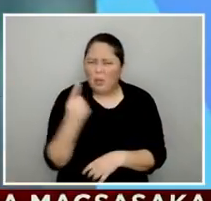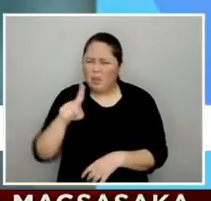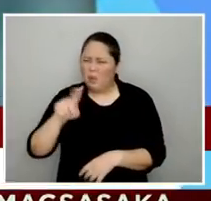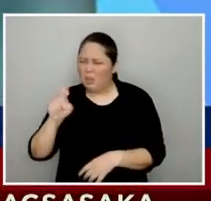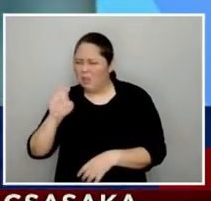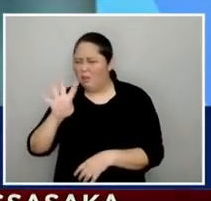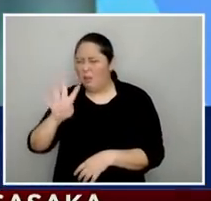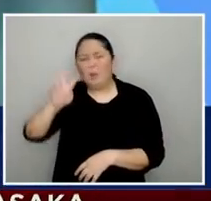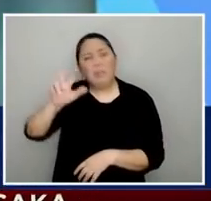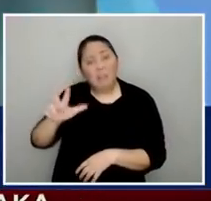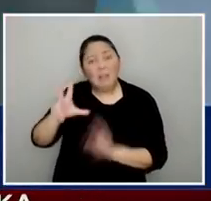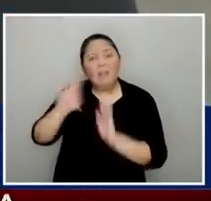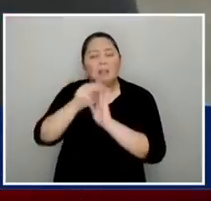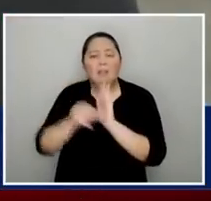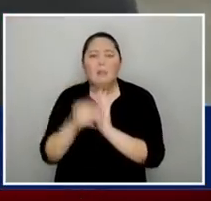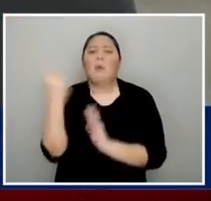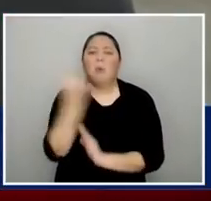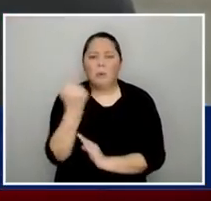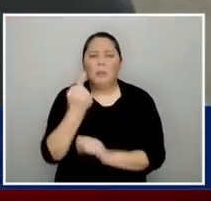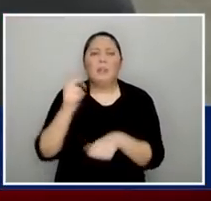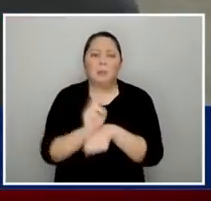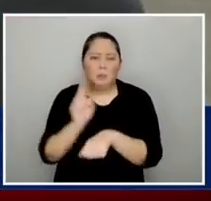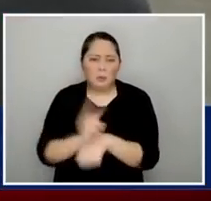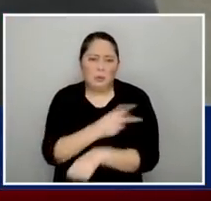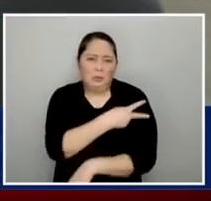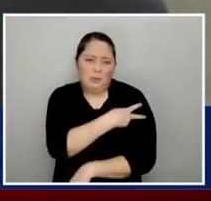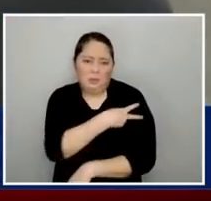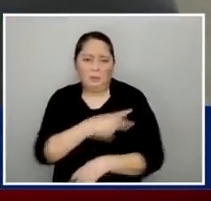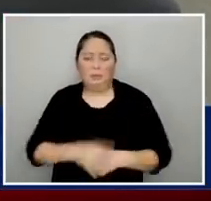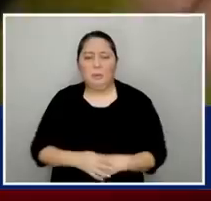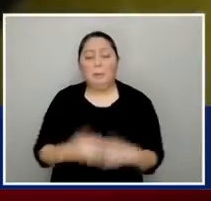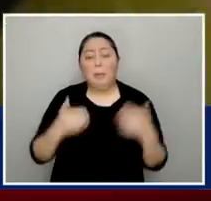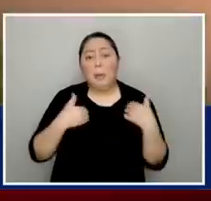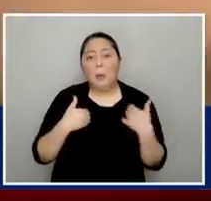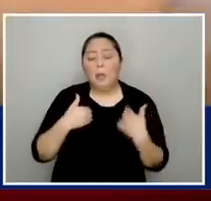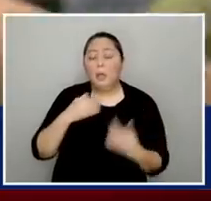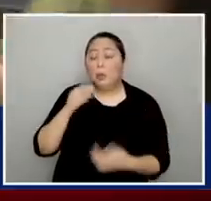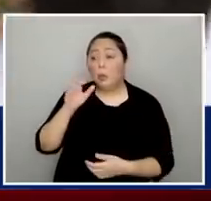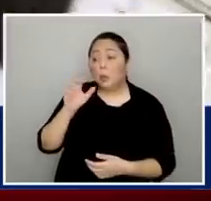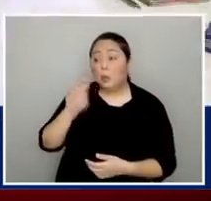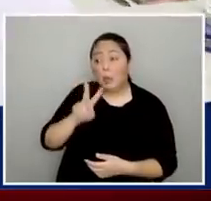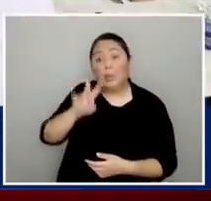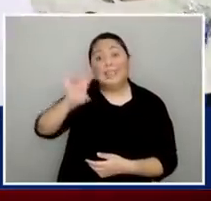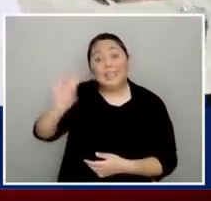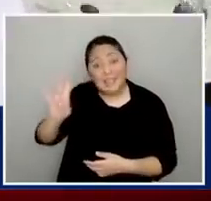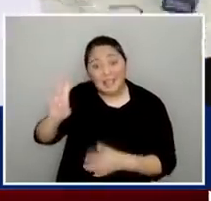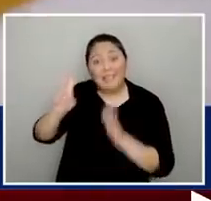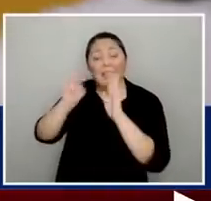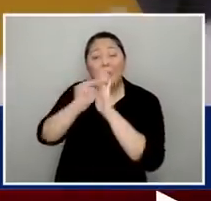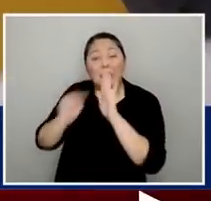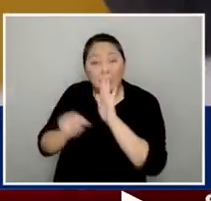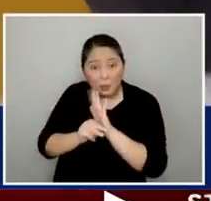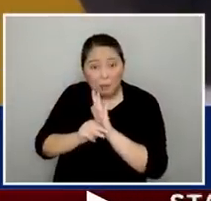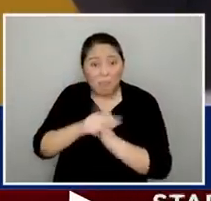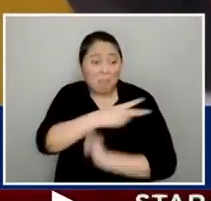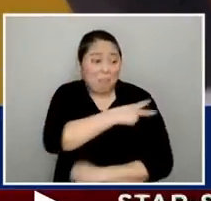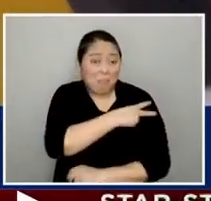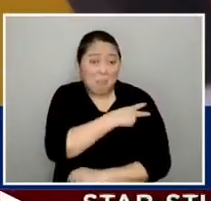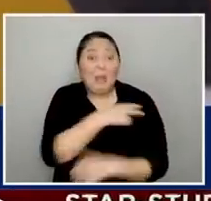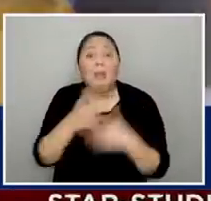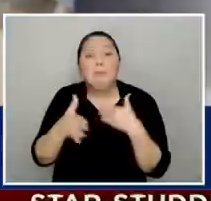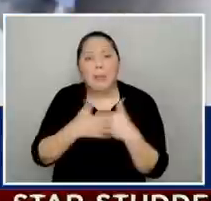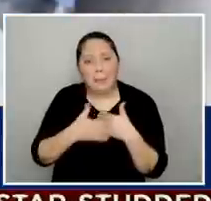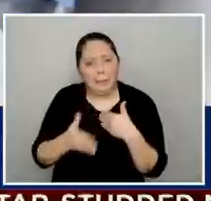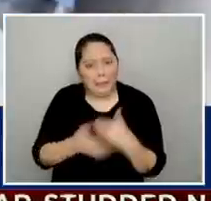Entrepreneurship Joey Concepcion, nasa 27 million doses sa natitira pang mga bakuna ang nakatakdang mag-expire sa